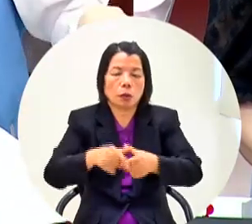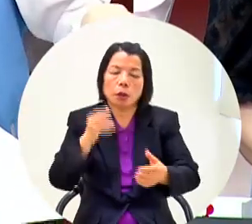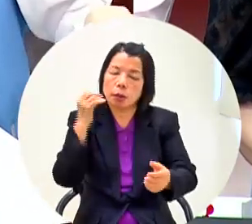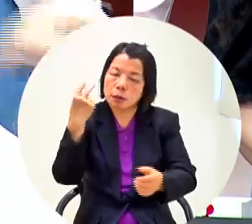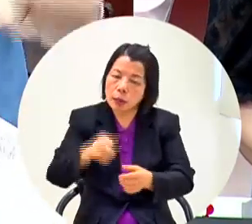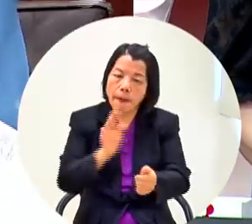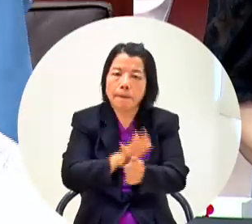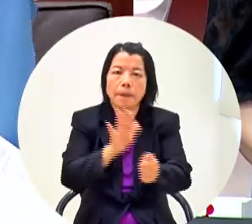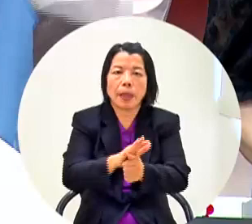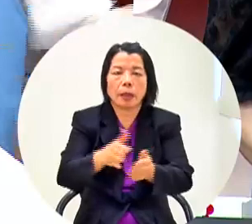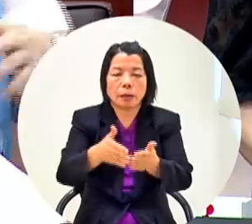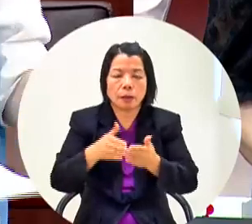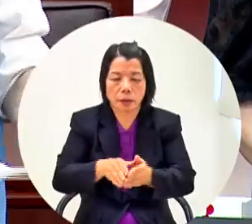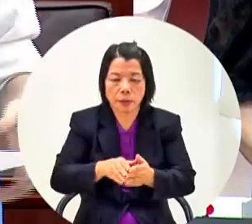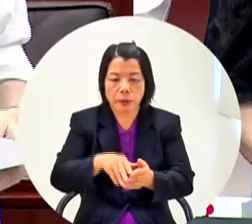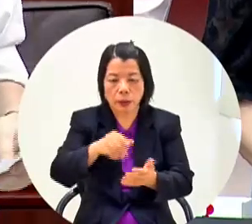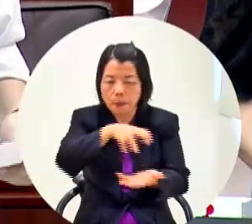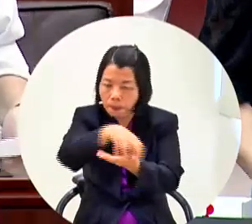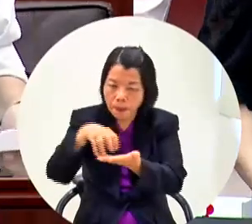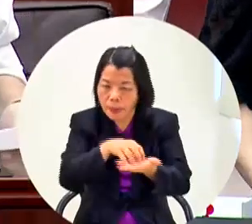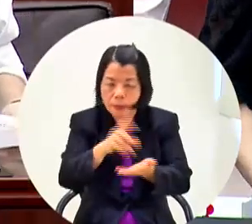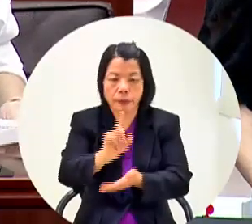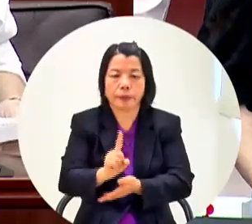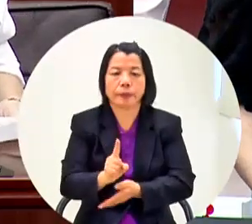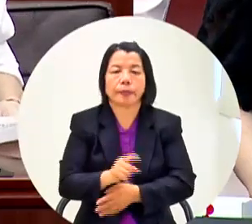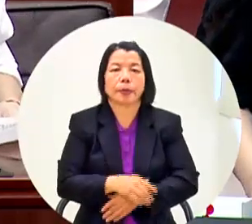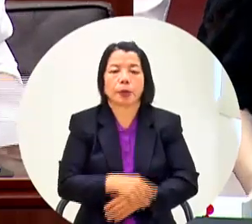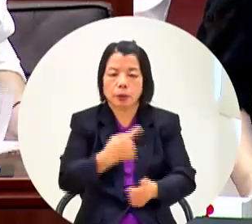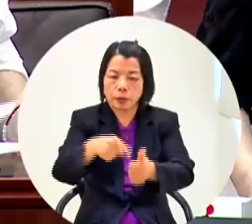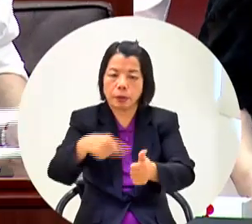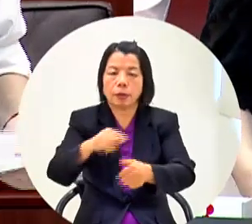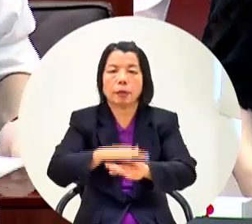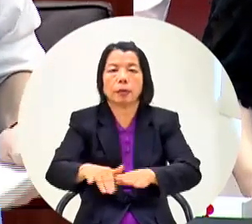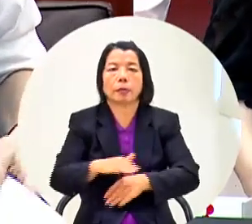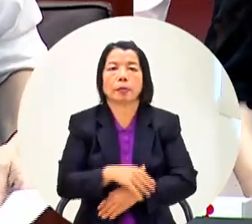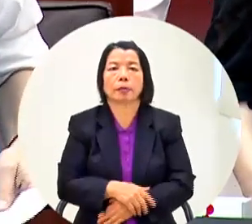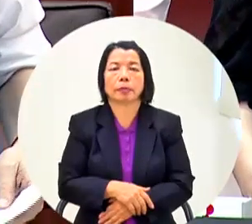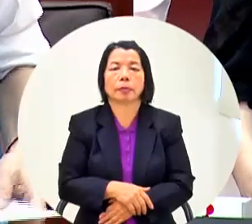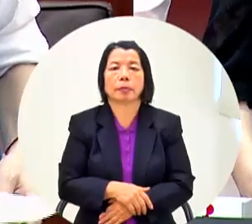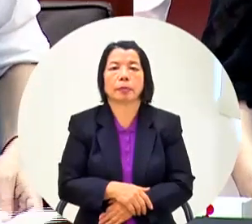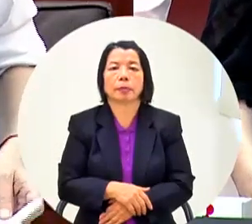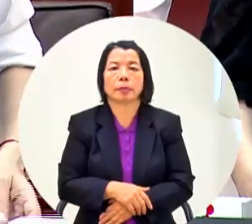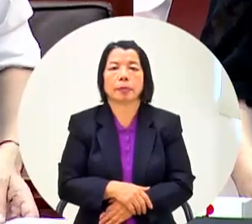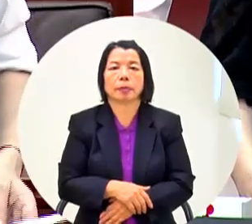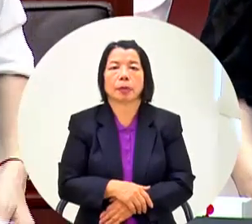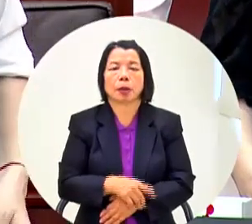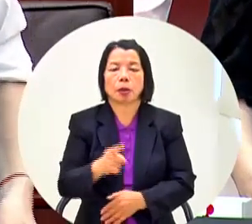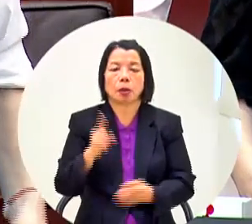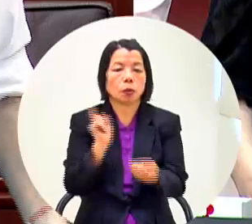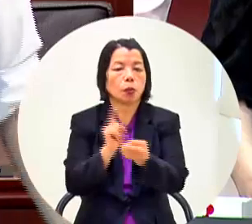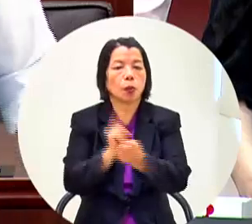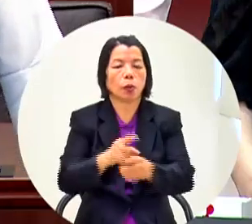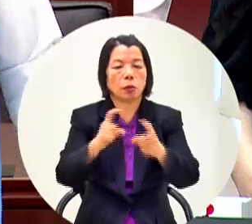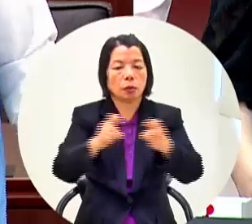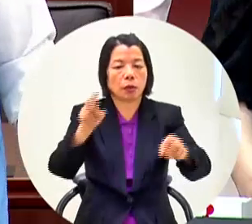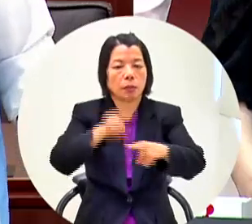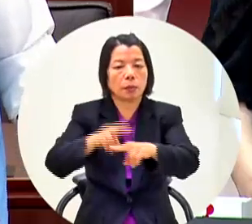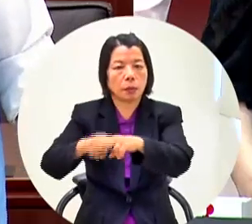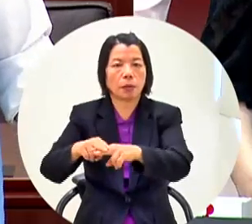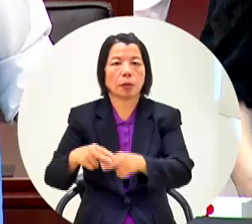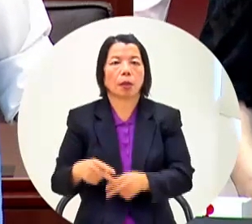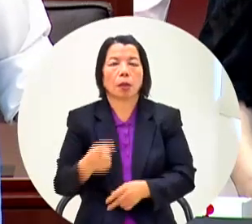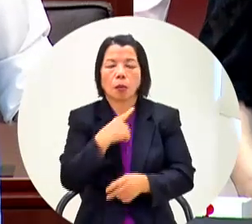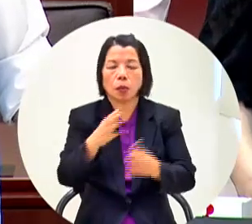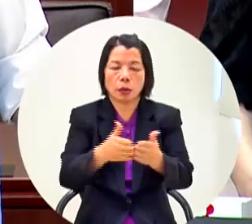先人指路，指一条路怎么去做。这一点同议员讲得非常的好。至于封城，我们已经讲了